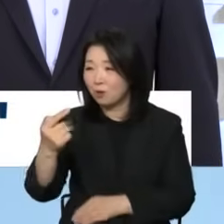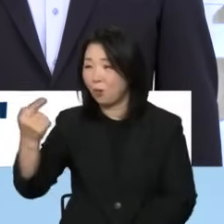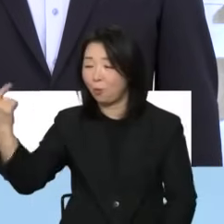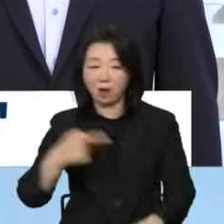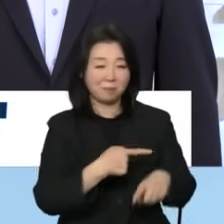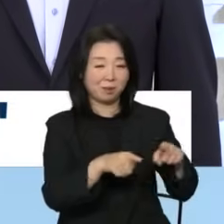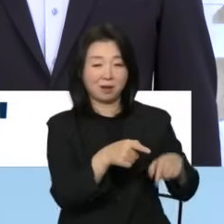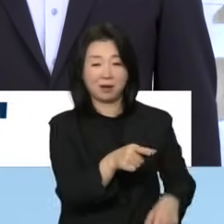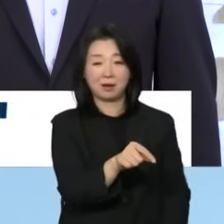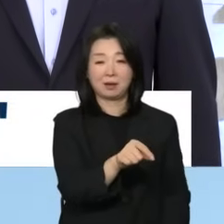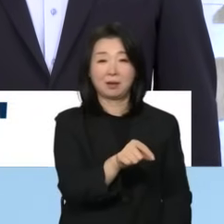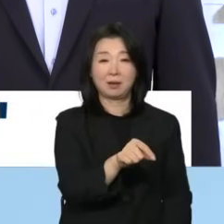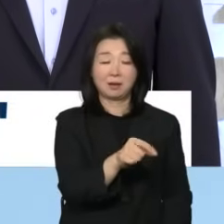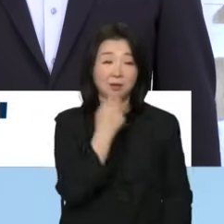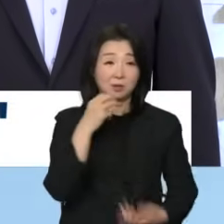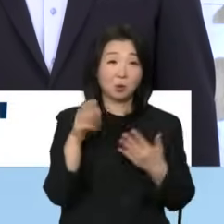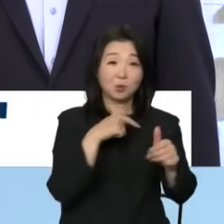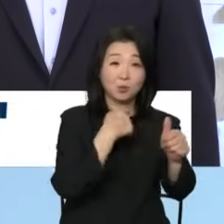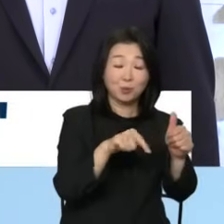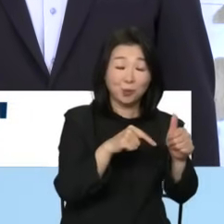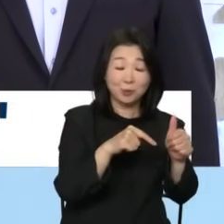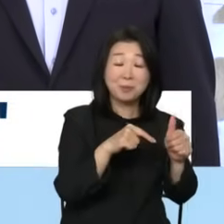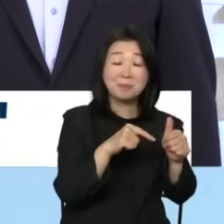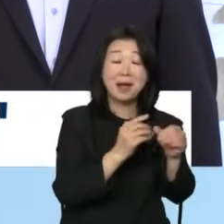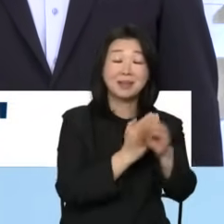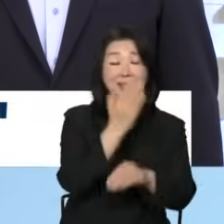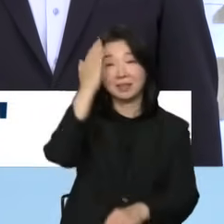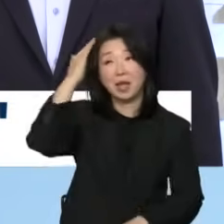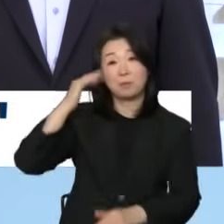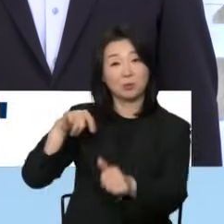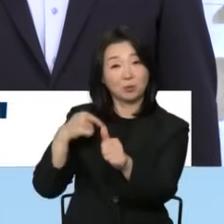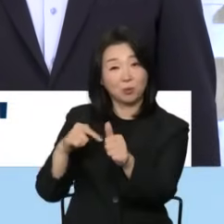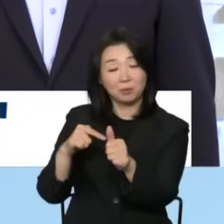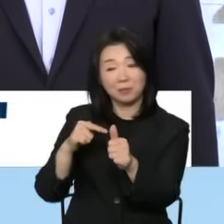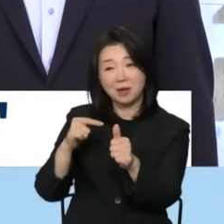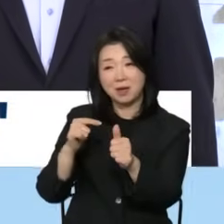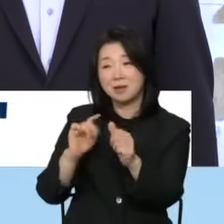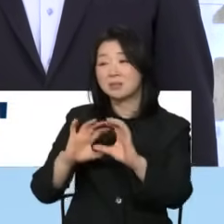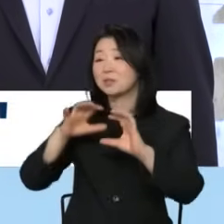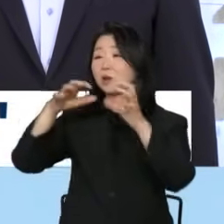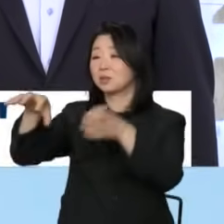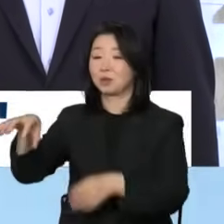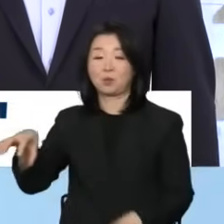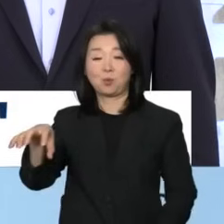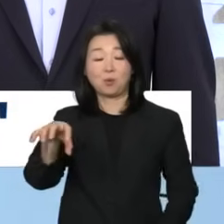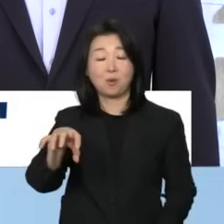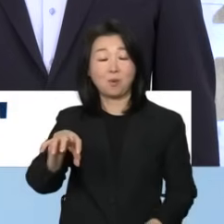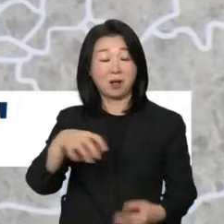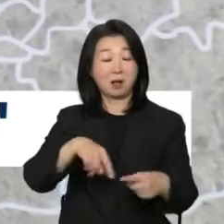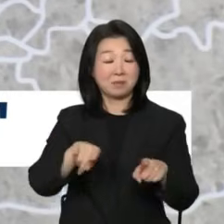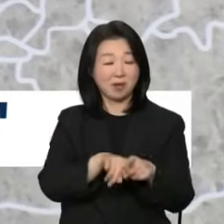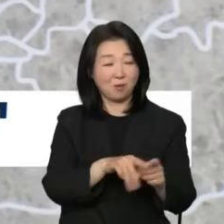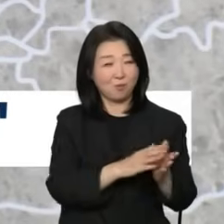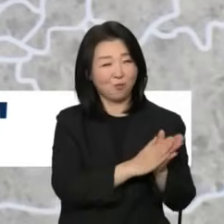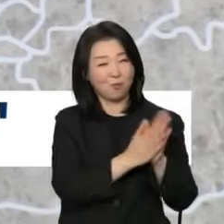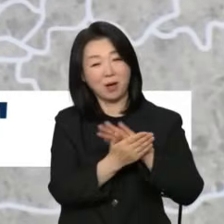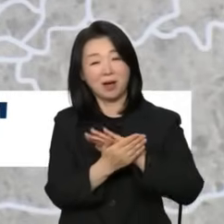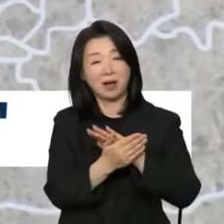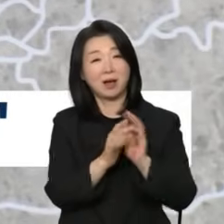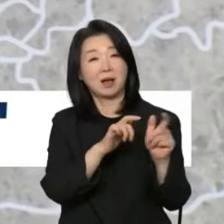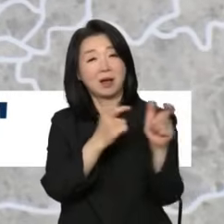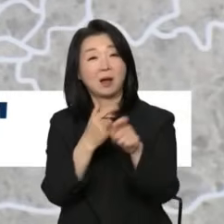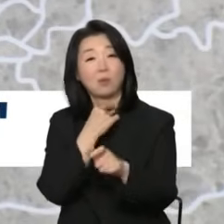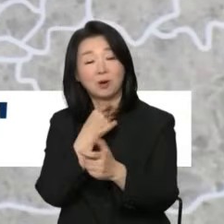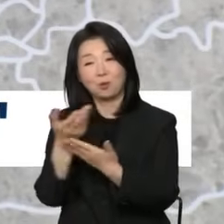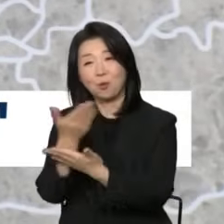아마 경기도 교육이 넘어서 대한민국 교육이 전 세계적으로 이렇게 확장될 수 있고 또